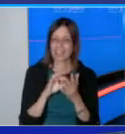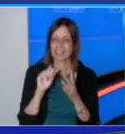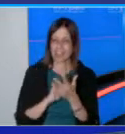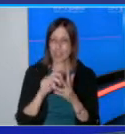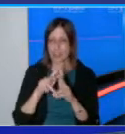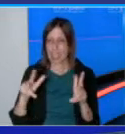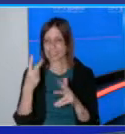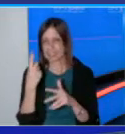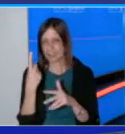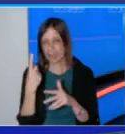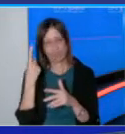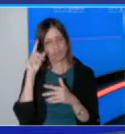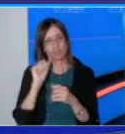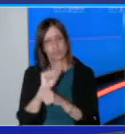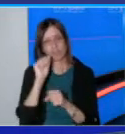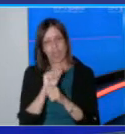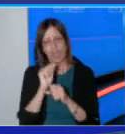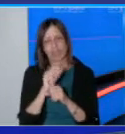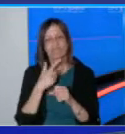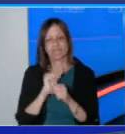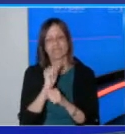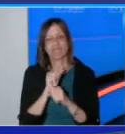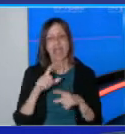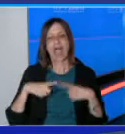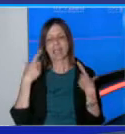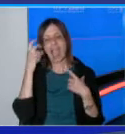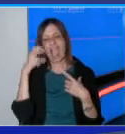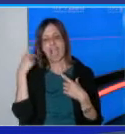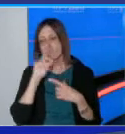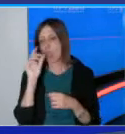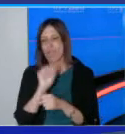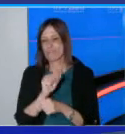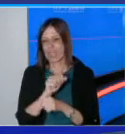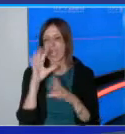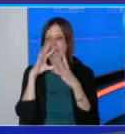21, יוזמת מחאה חיי ערבים אינם הפקר. ערב טוב שירין, מה שלומך?